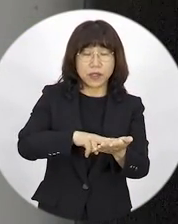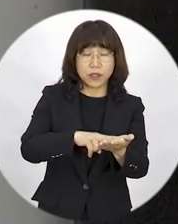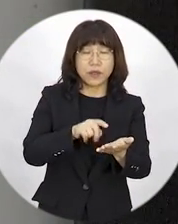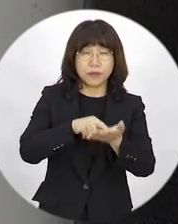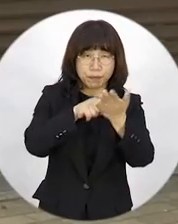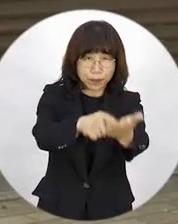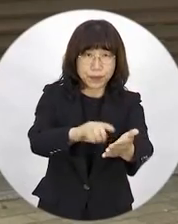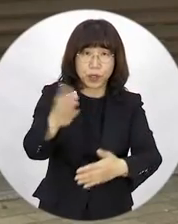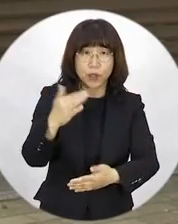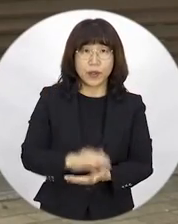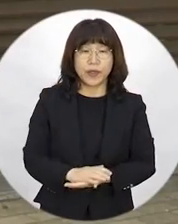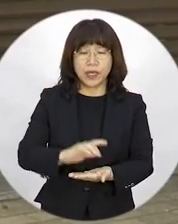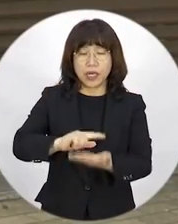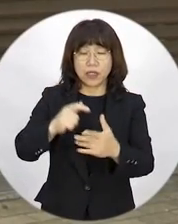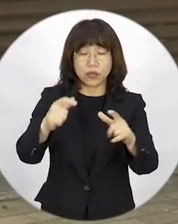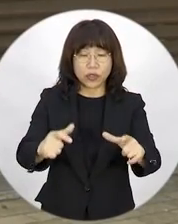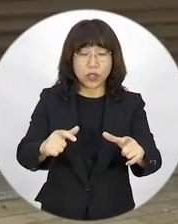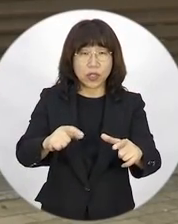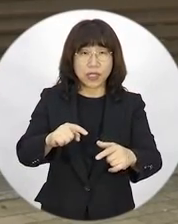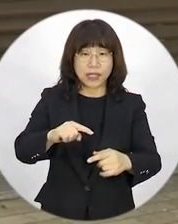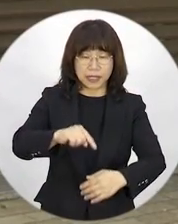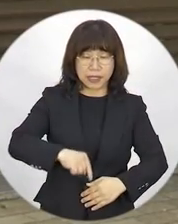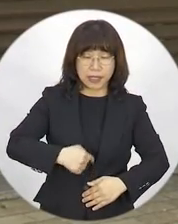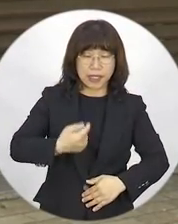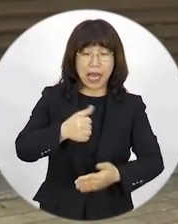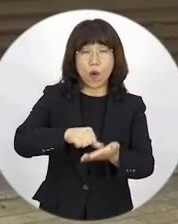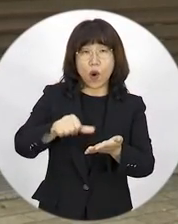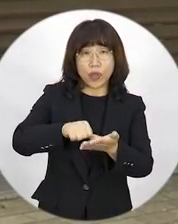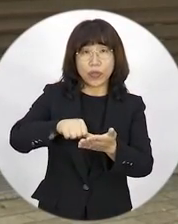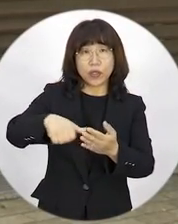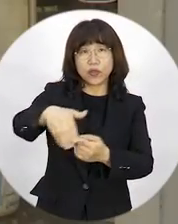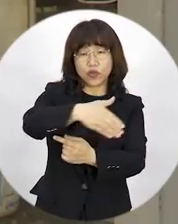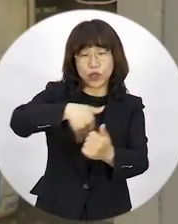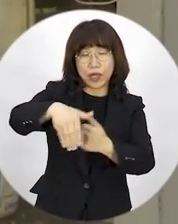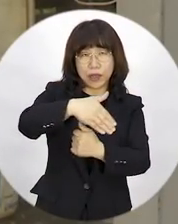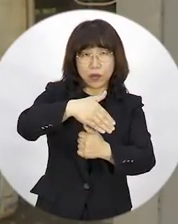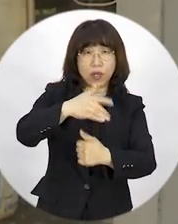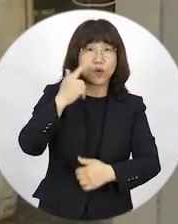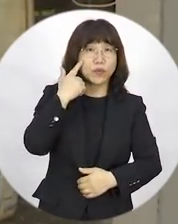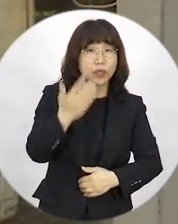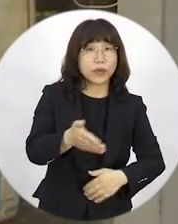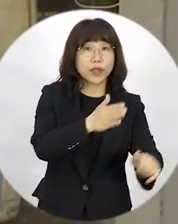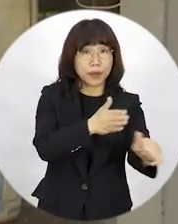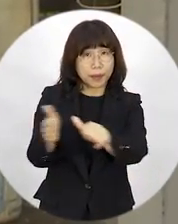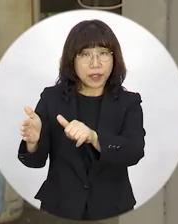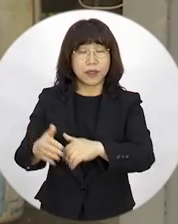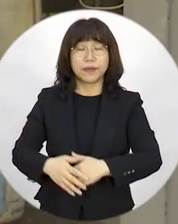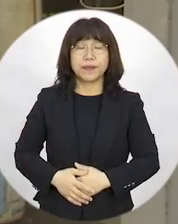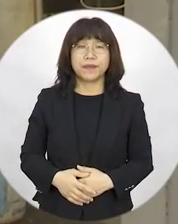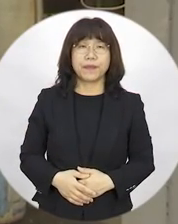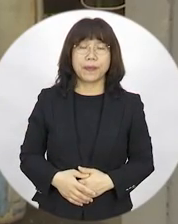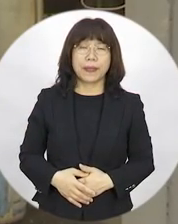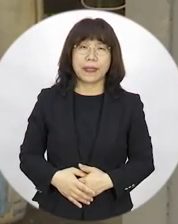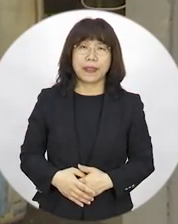이번 경진대회 나 계량기 설치 에 대한 자세한 사항은 강서구청 자원순환과 로 문의하면 됩니다